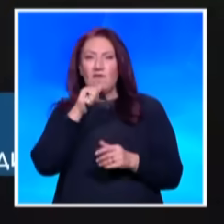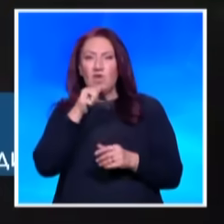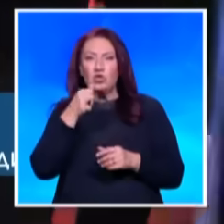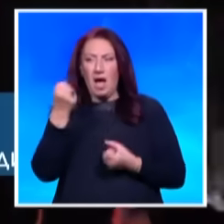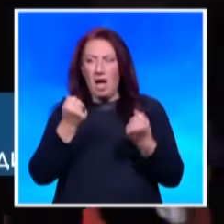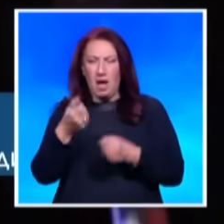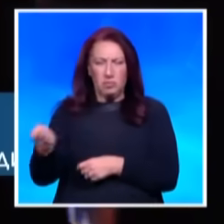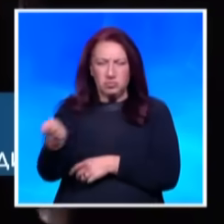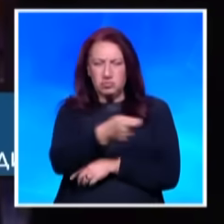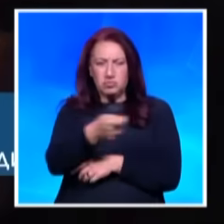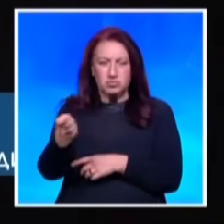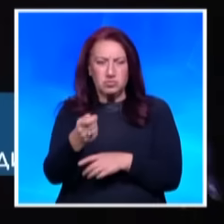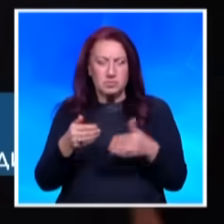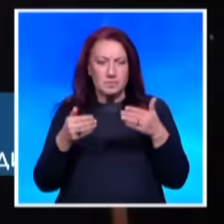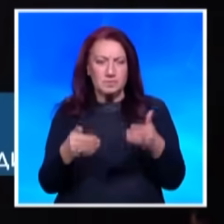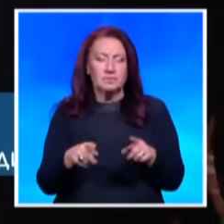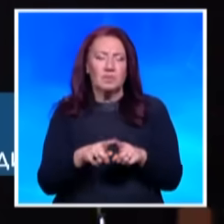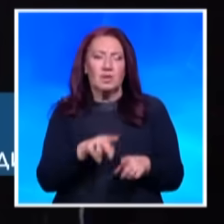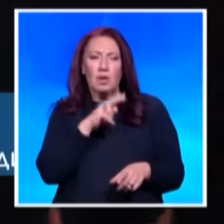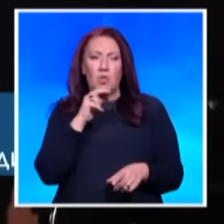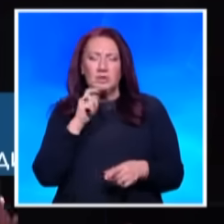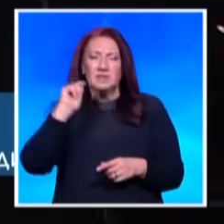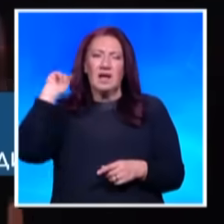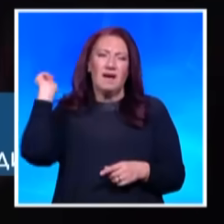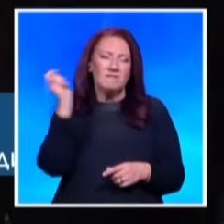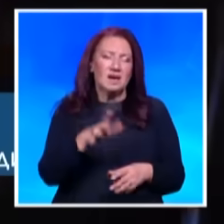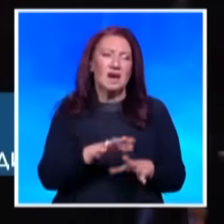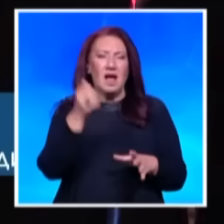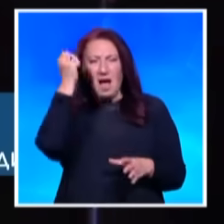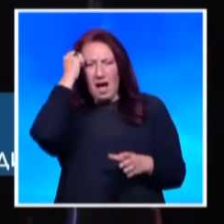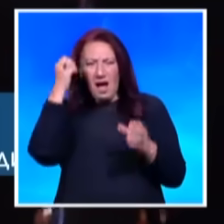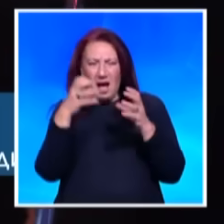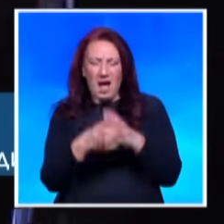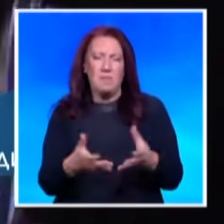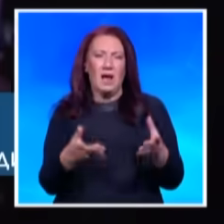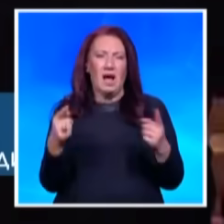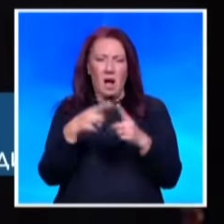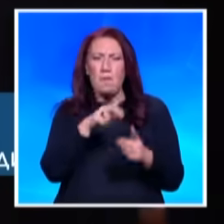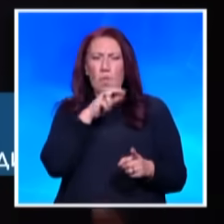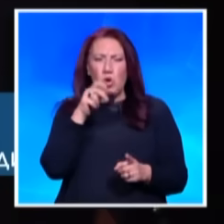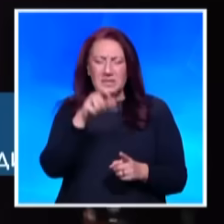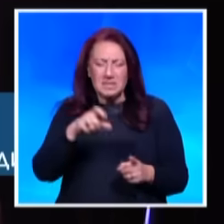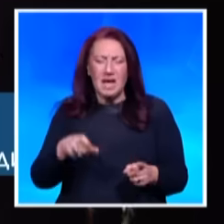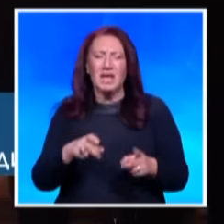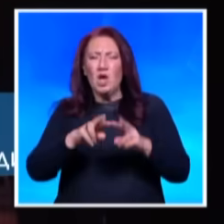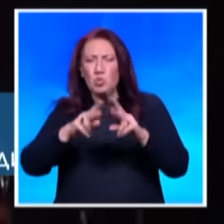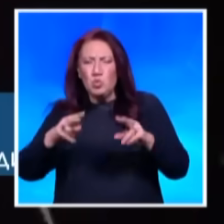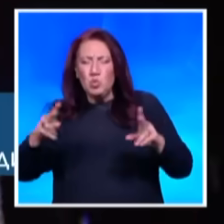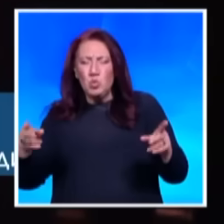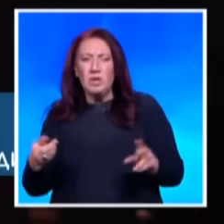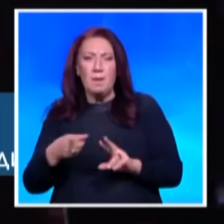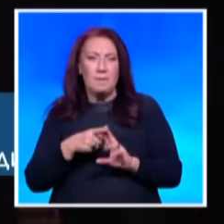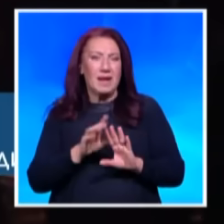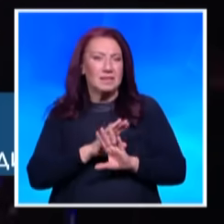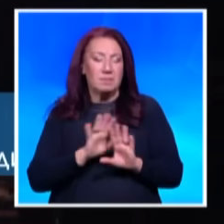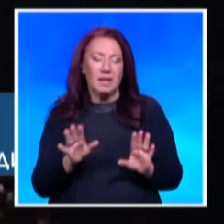бяха обстрелвани с какви ли не предмети. Показахме ви камъка, показахме ви и други предмети, така че надяваме се все